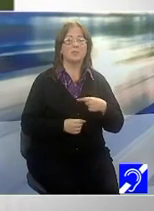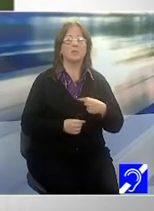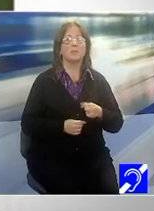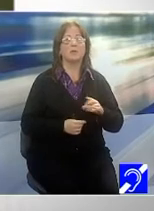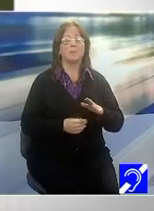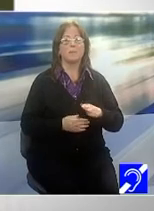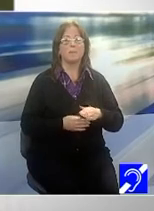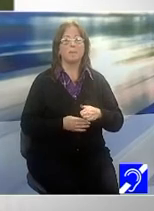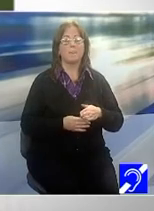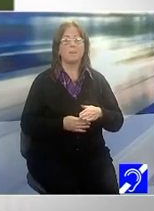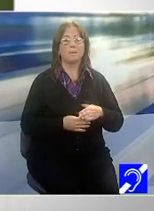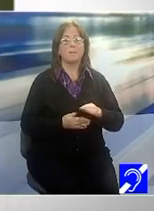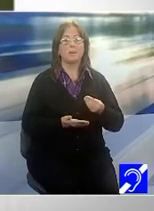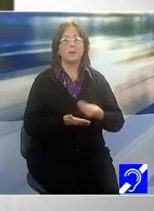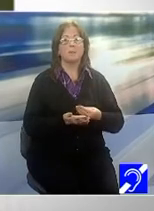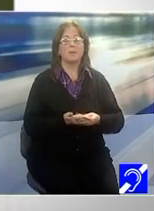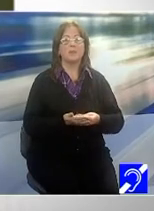poporul francez.